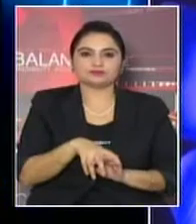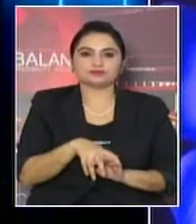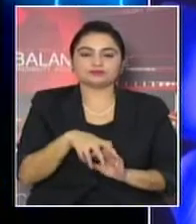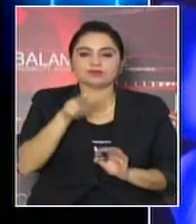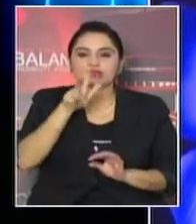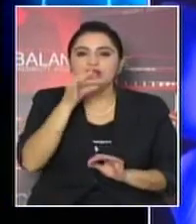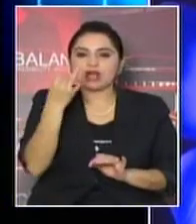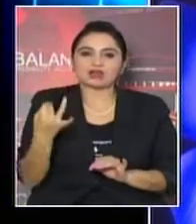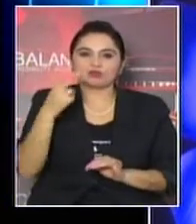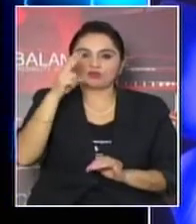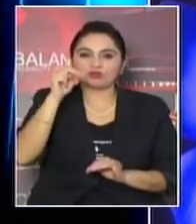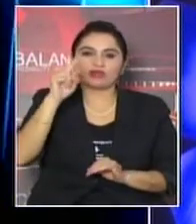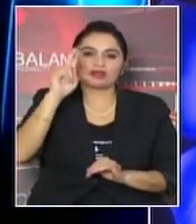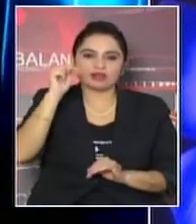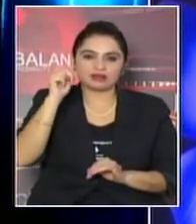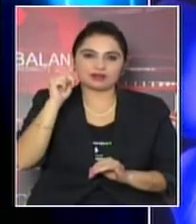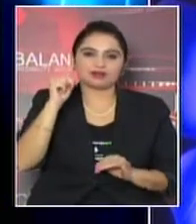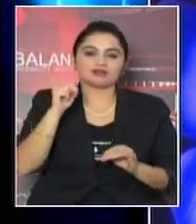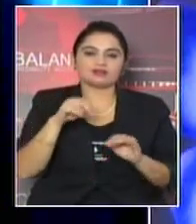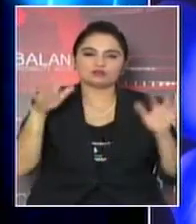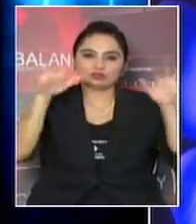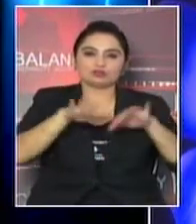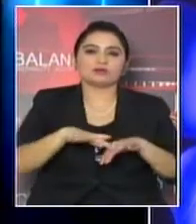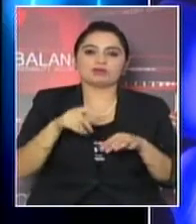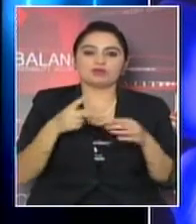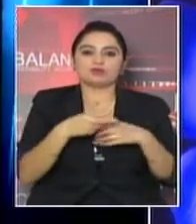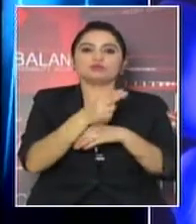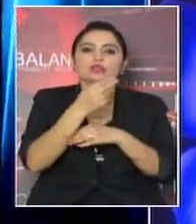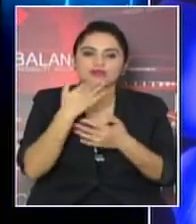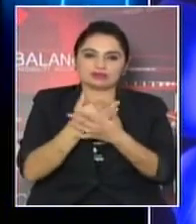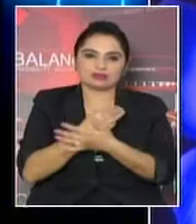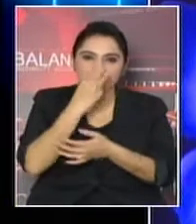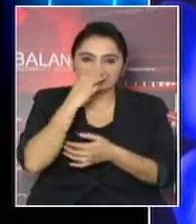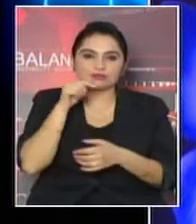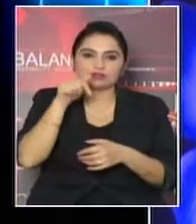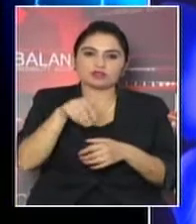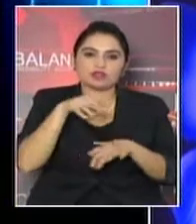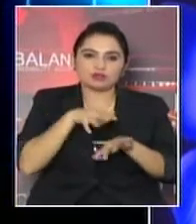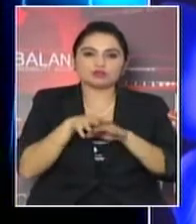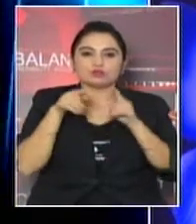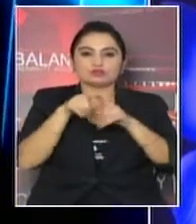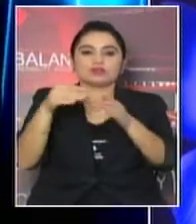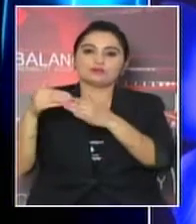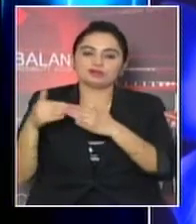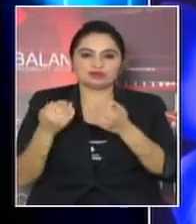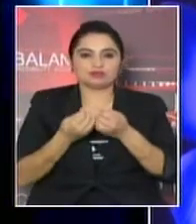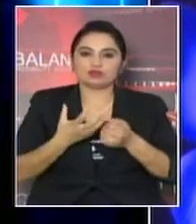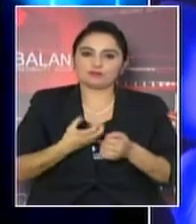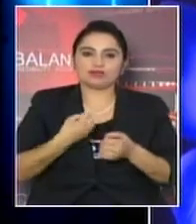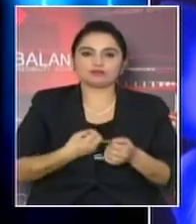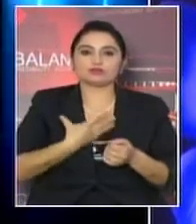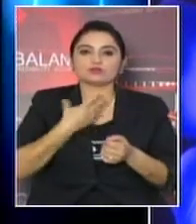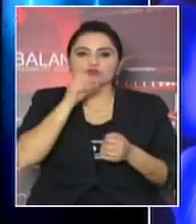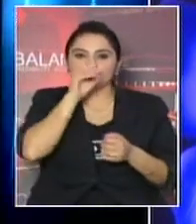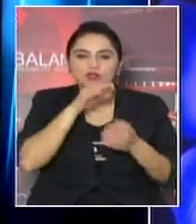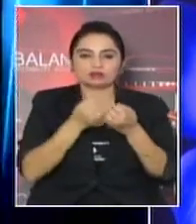8 गैर आवासीय नेपाली विश्व सम्मेलनको उद्घाटन समारोहमा यहाँहरूसँग भेटघाट हुन पाएकोमा खुसी व्यक्त